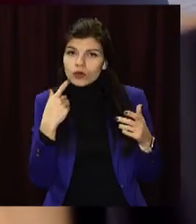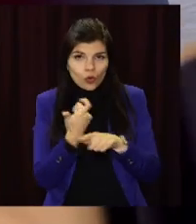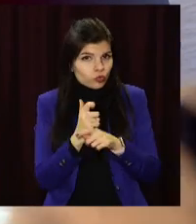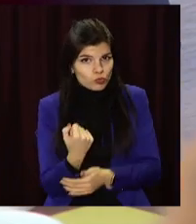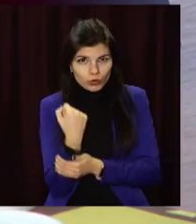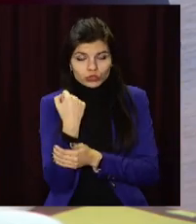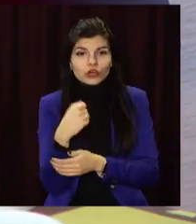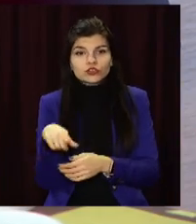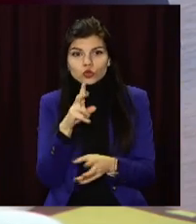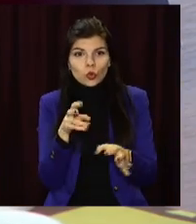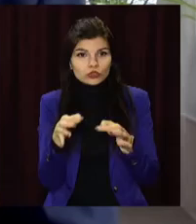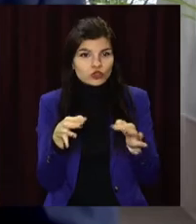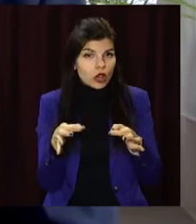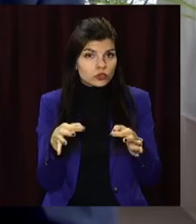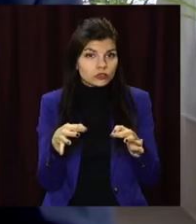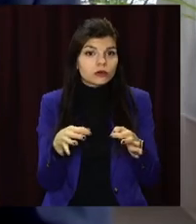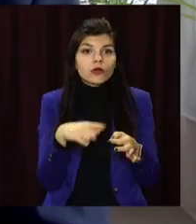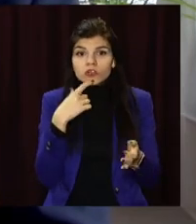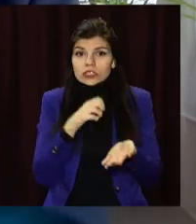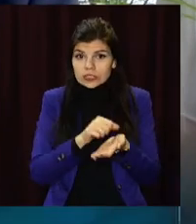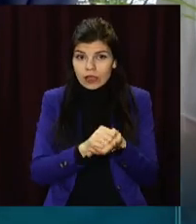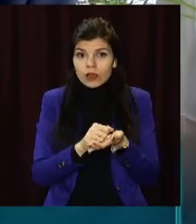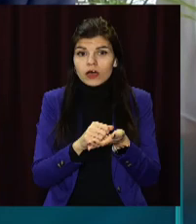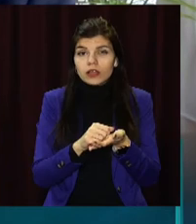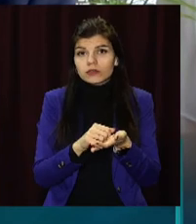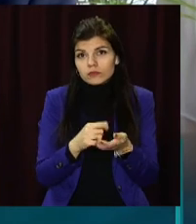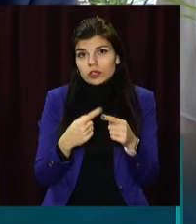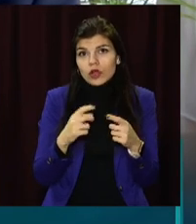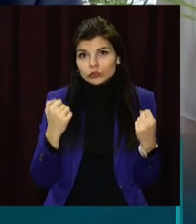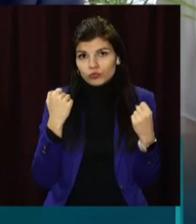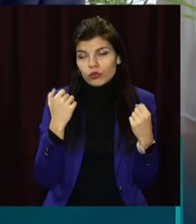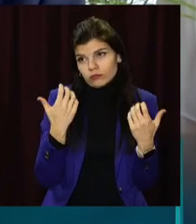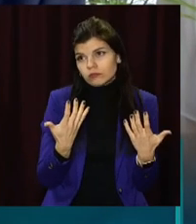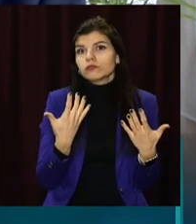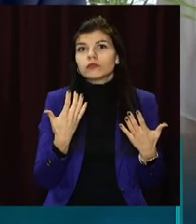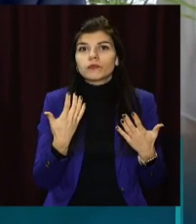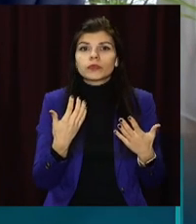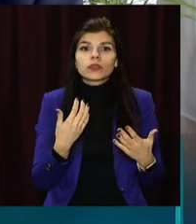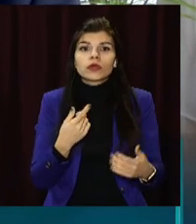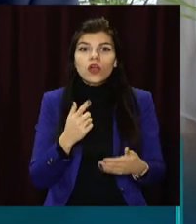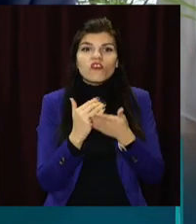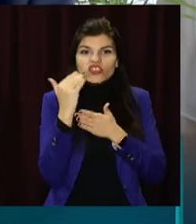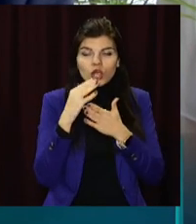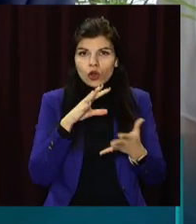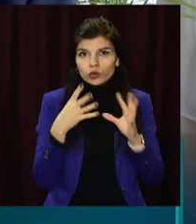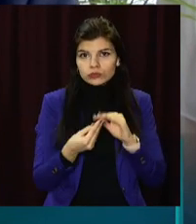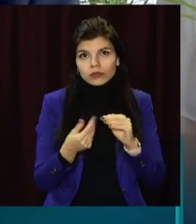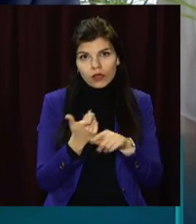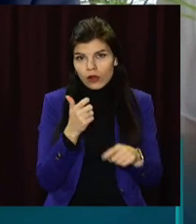достатньо велике кількість дітей займаються даним видом спорту, і відсюди, звісно, і високі результати,